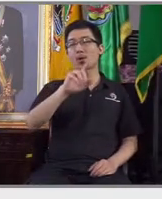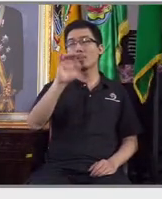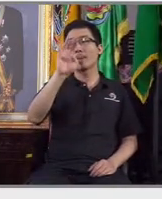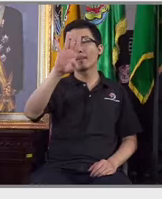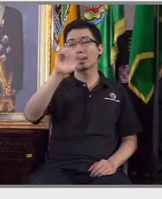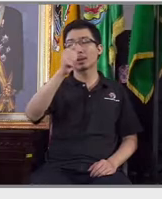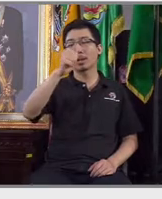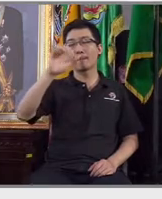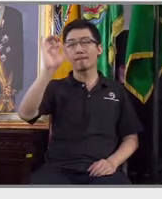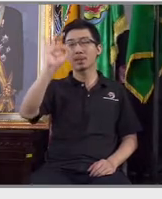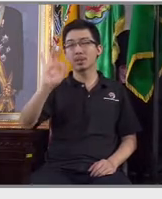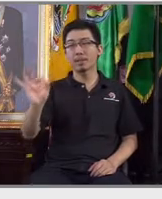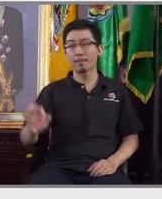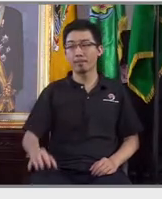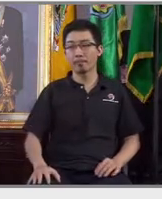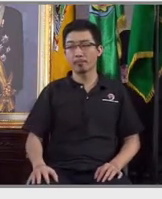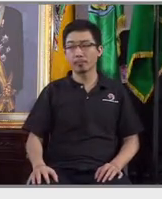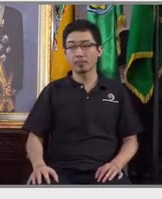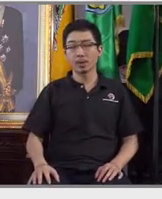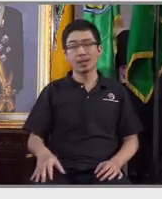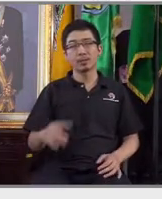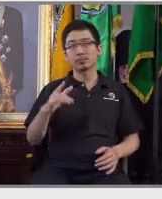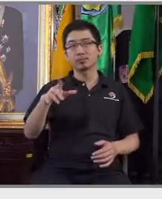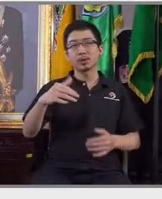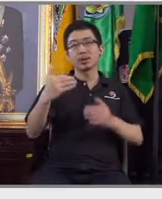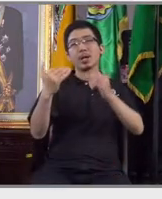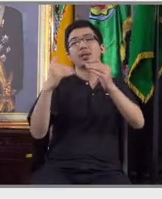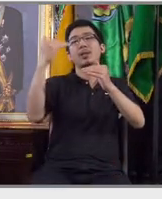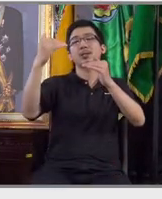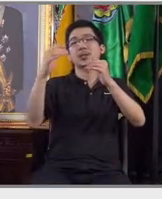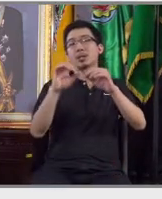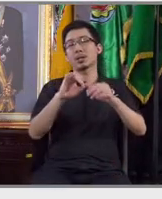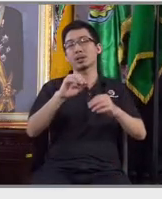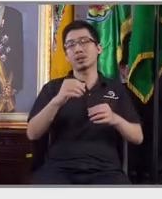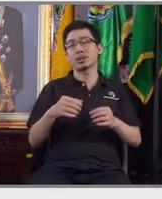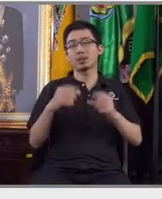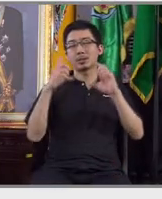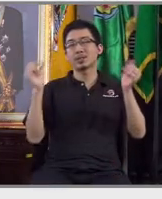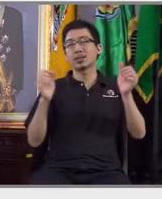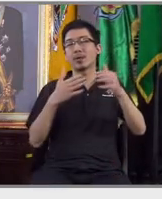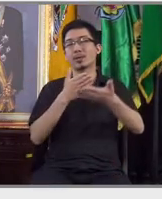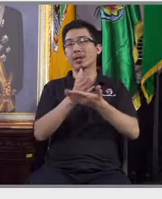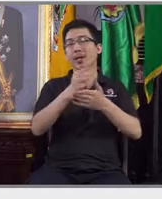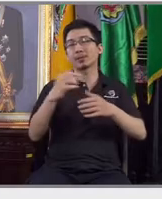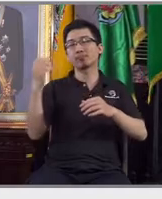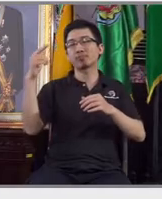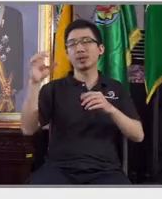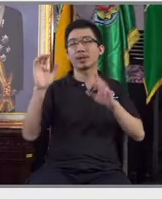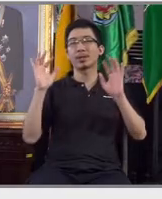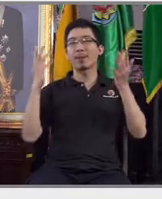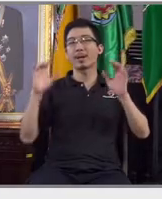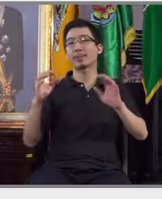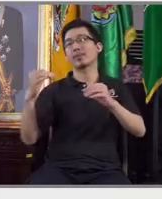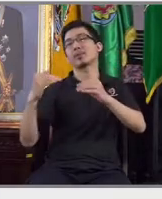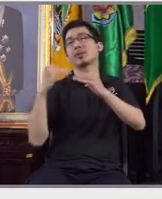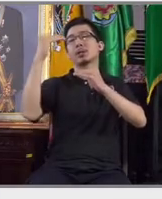5,46, di atas Jateng dan nasional. Pertumbuhan ekonomi